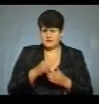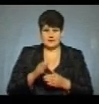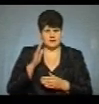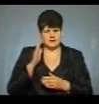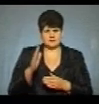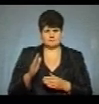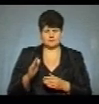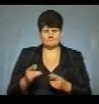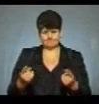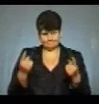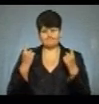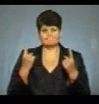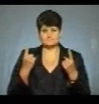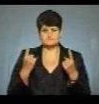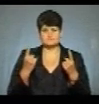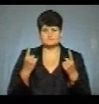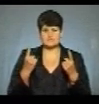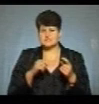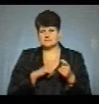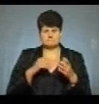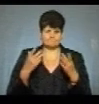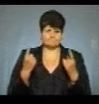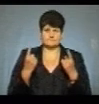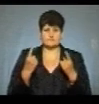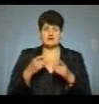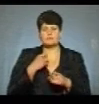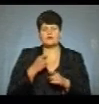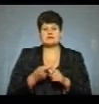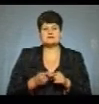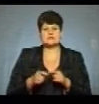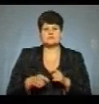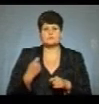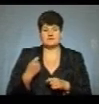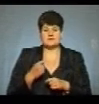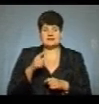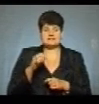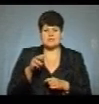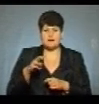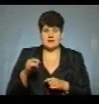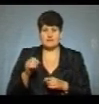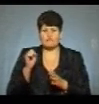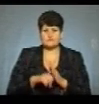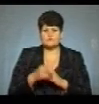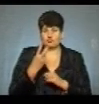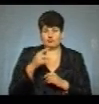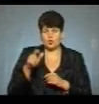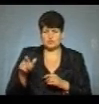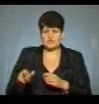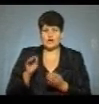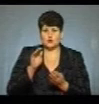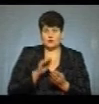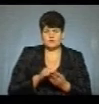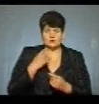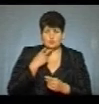просто максимальна, буде найбільша відповідальність за цей злочин. Замах на вбивство 2 людей. Значить, довічне